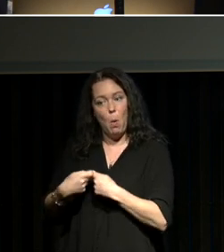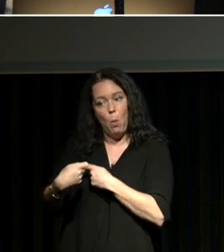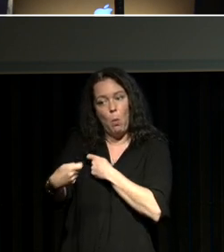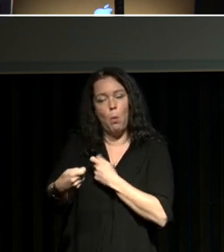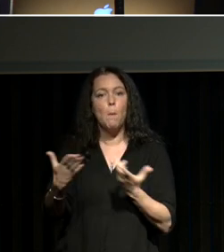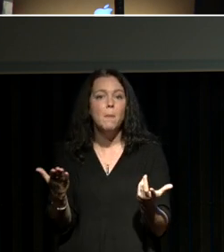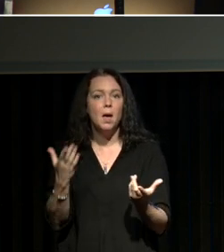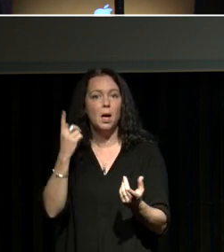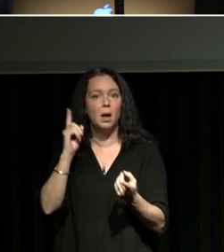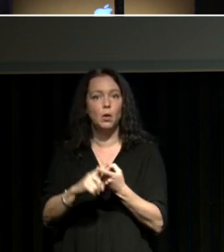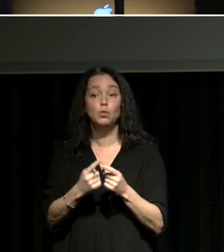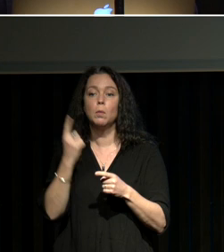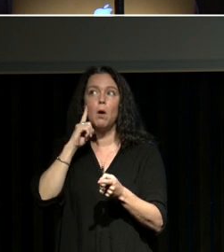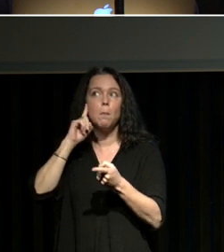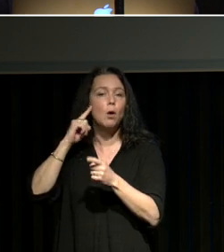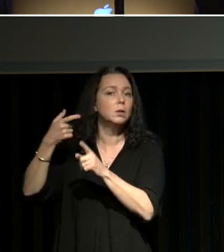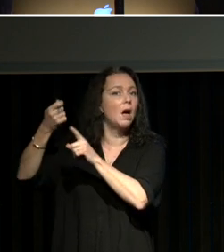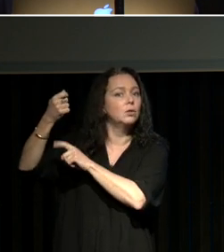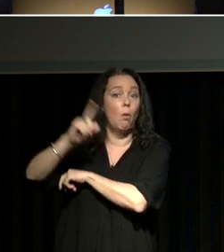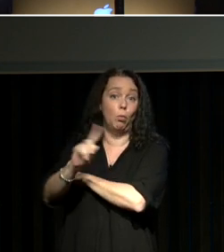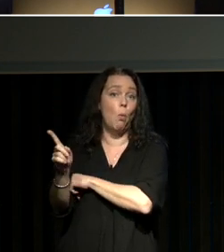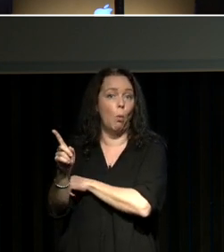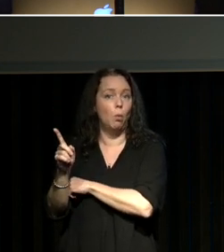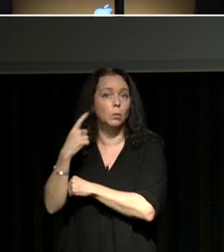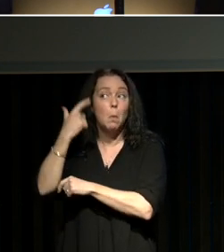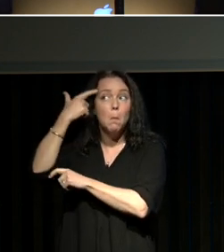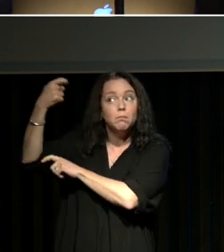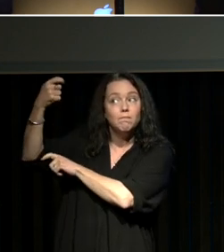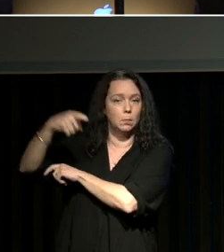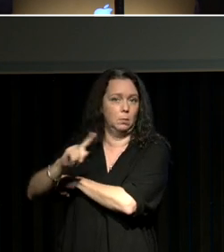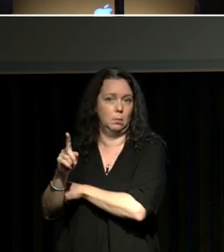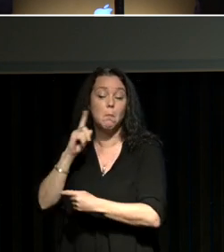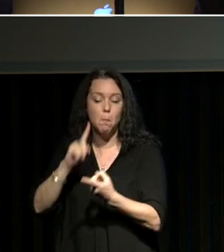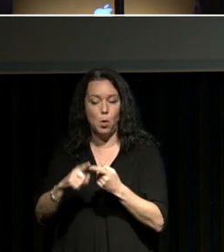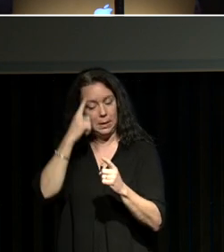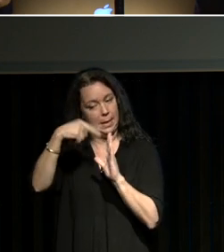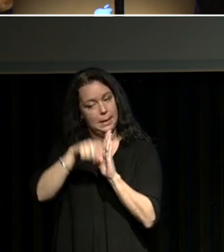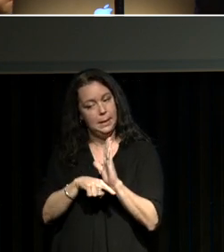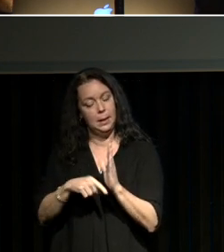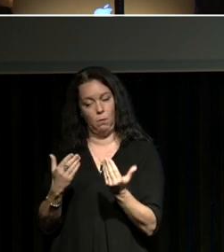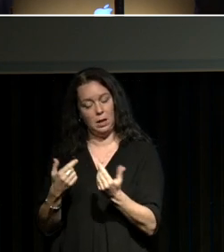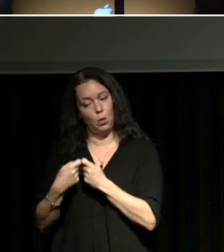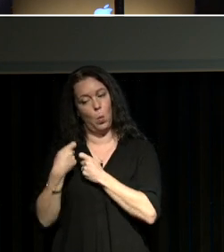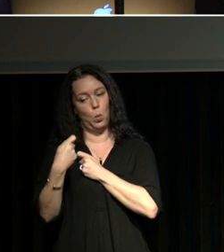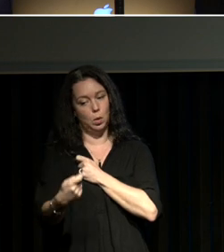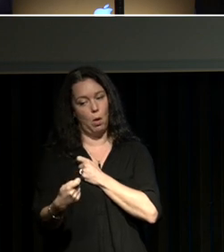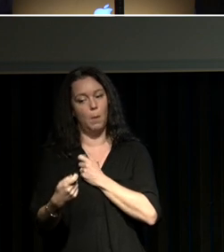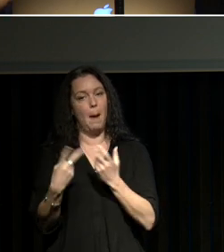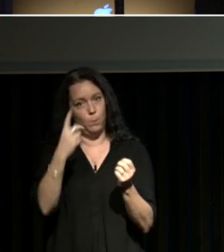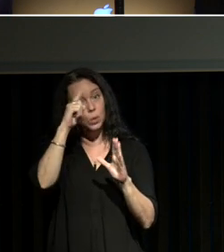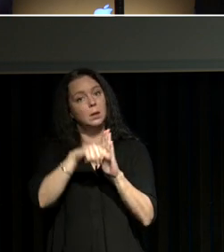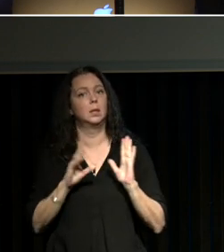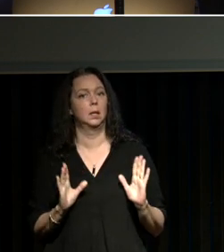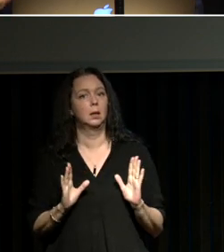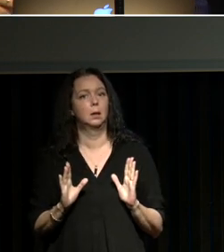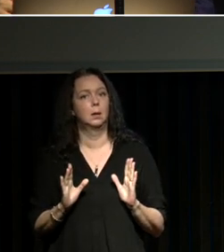que pour des considérations financières. On est là pour travailler dans des conditions éthiques, et attendre plus longtemps, c'est beaucoup plus éthique. On se laisse